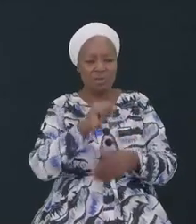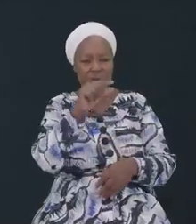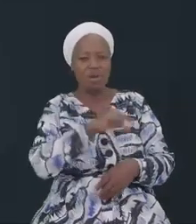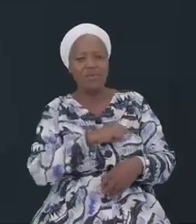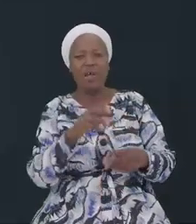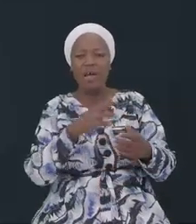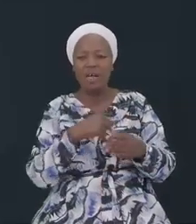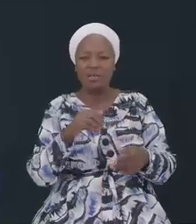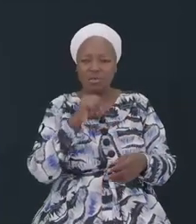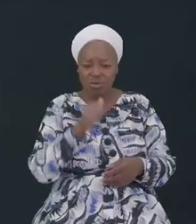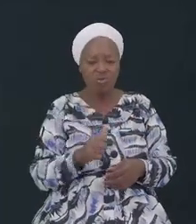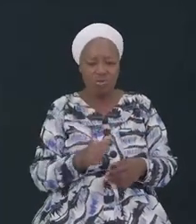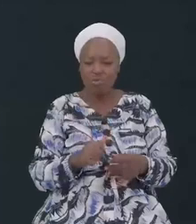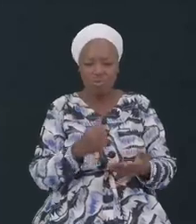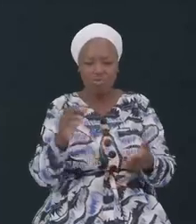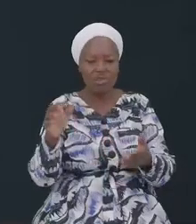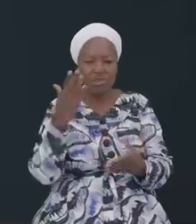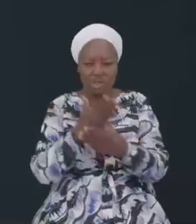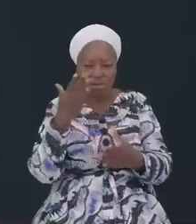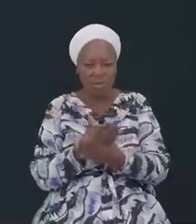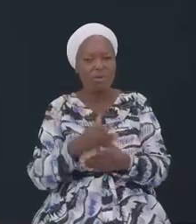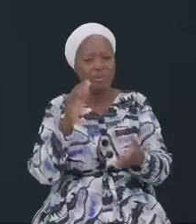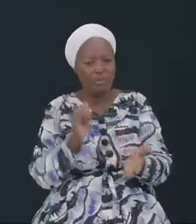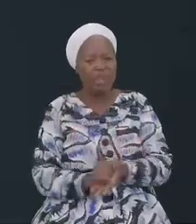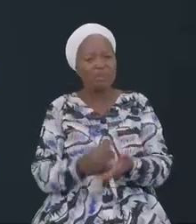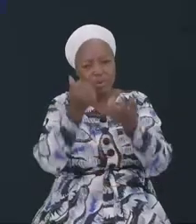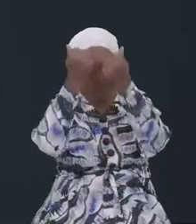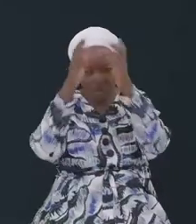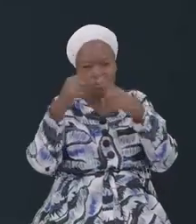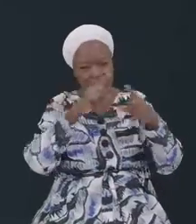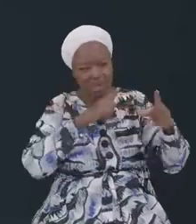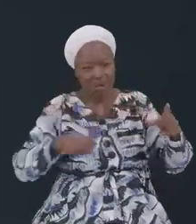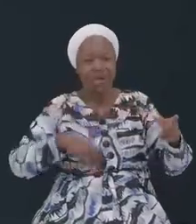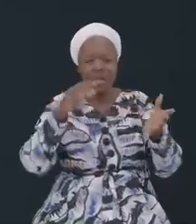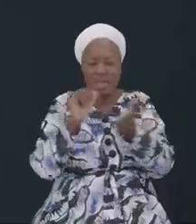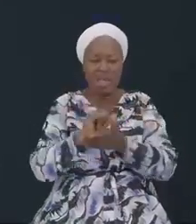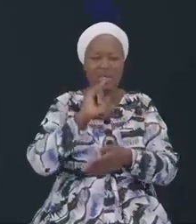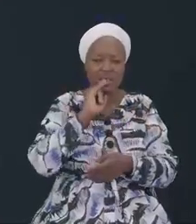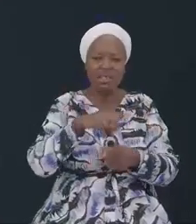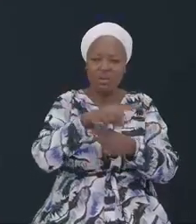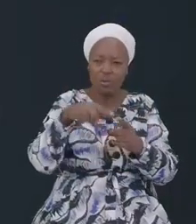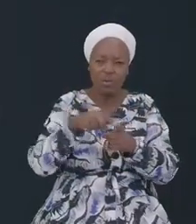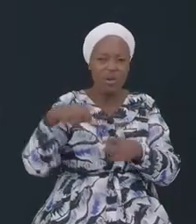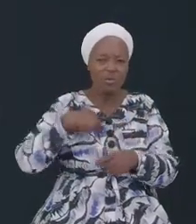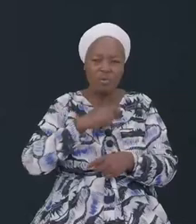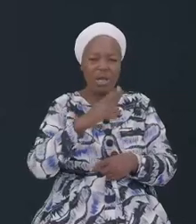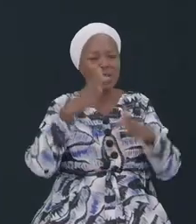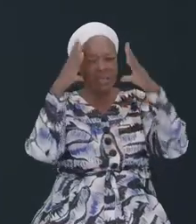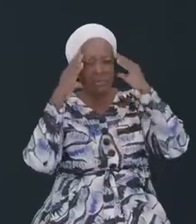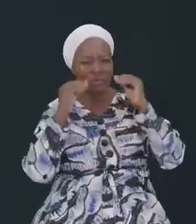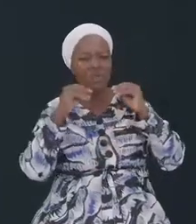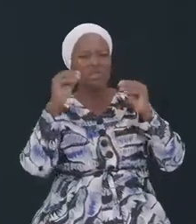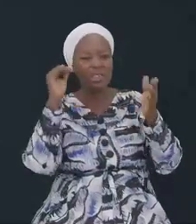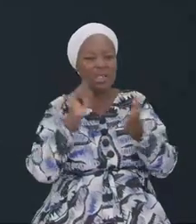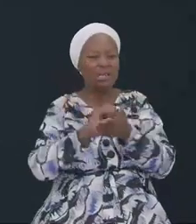nous avons cette obéissance non diluée, non interrompue, que nous aurons l'espérance. Nous allons expérimenter le